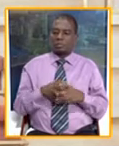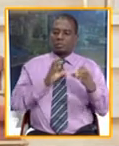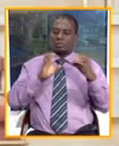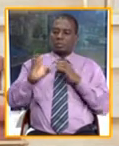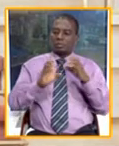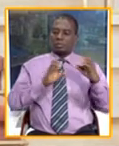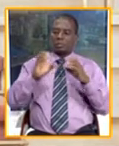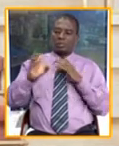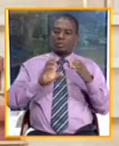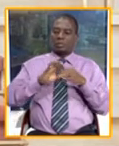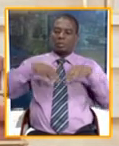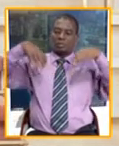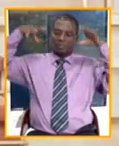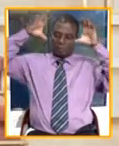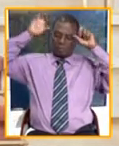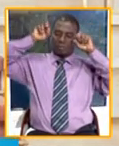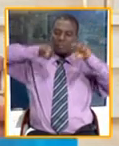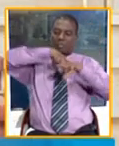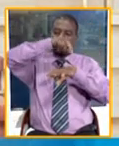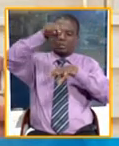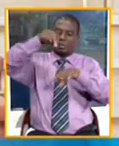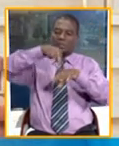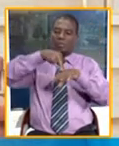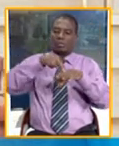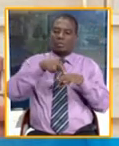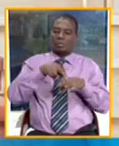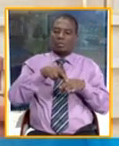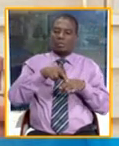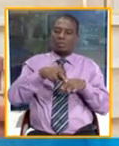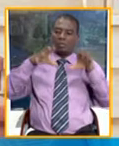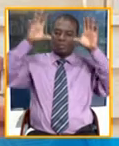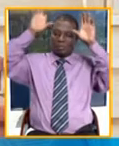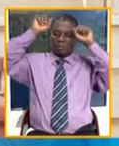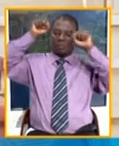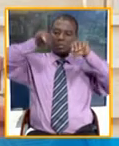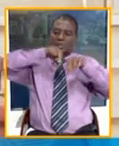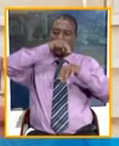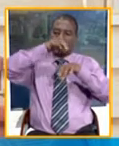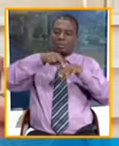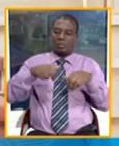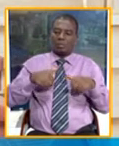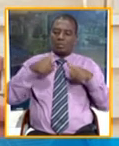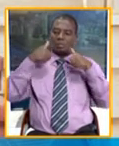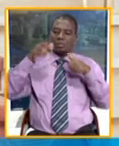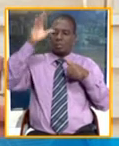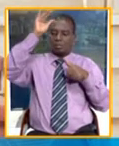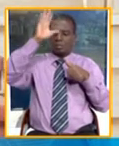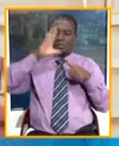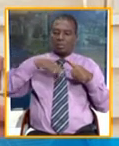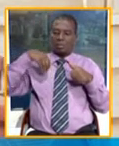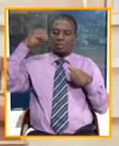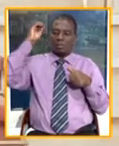Communiqué de la présidence de la République. Le président de la République, Son Excellence Monsieur Alassane